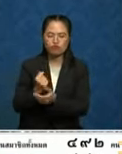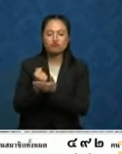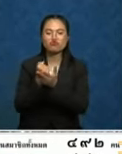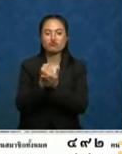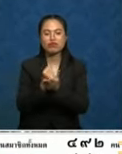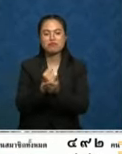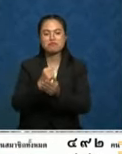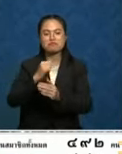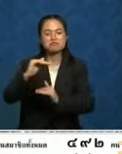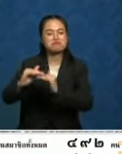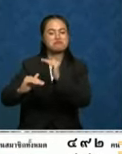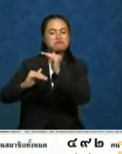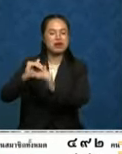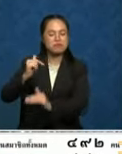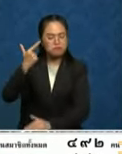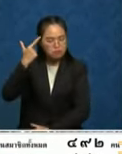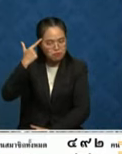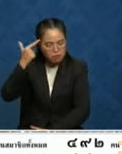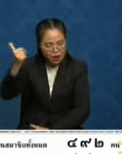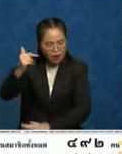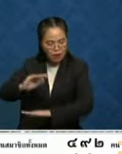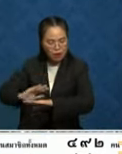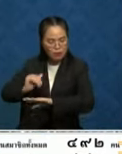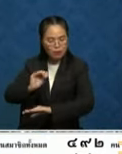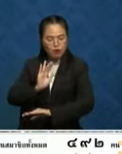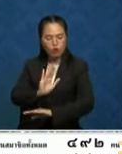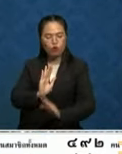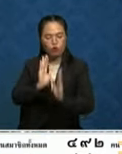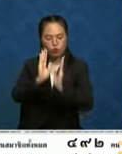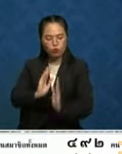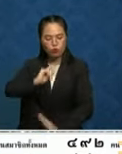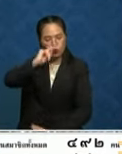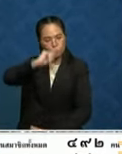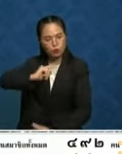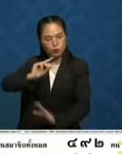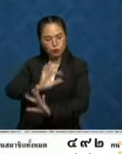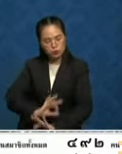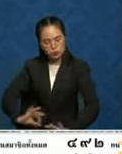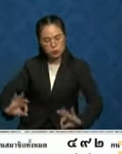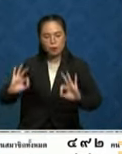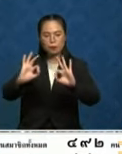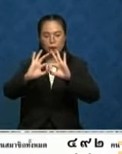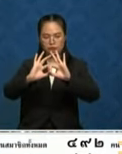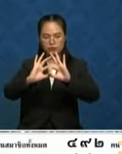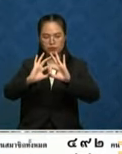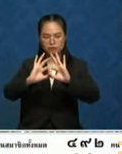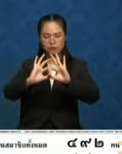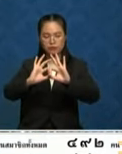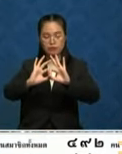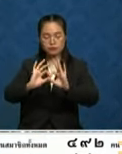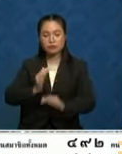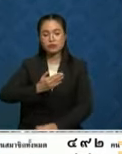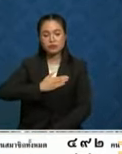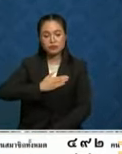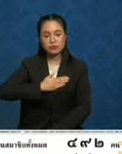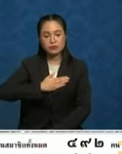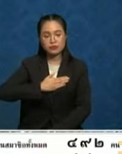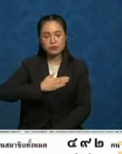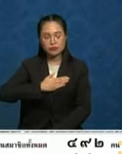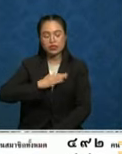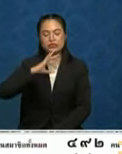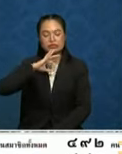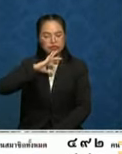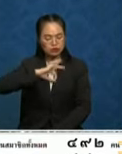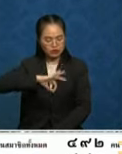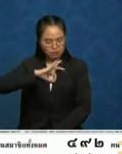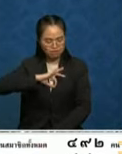ทรัพยากรและก็ภูมิปัญญาของคนไทยเป็นสิ่งสำคัญนะคะดังนั้นดิฉันจึงขอเห็น